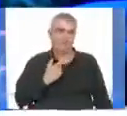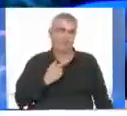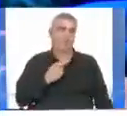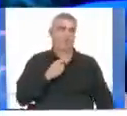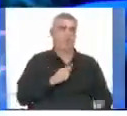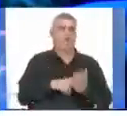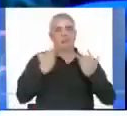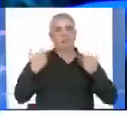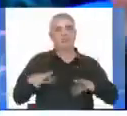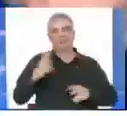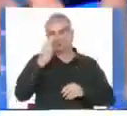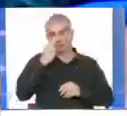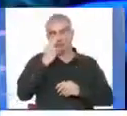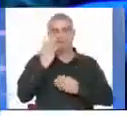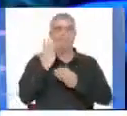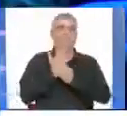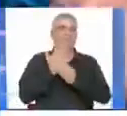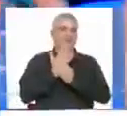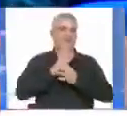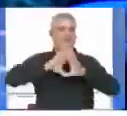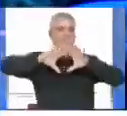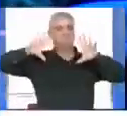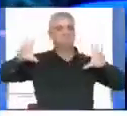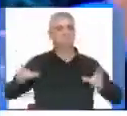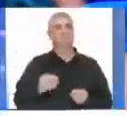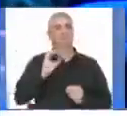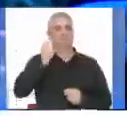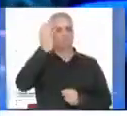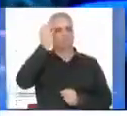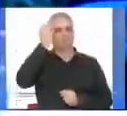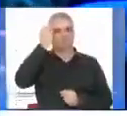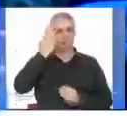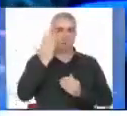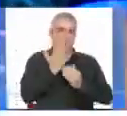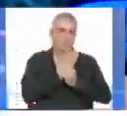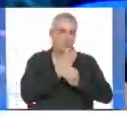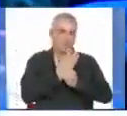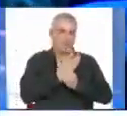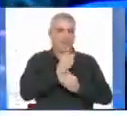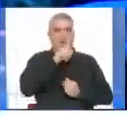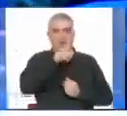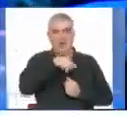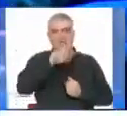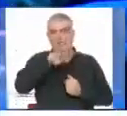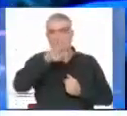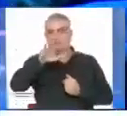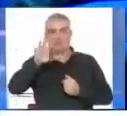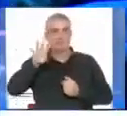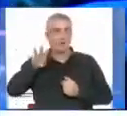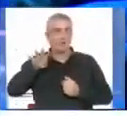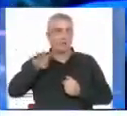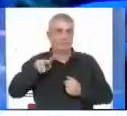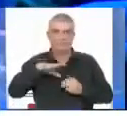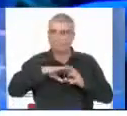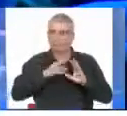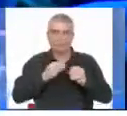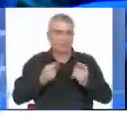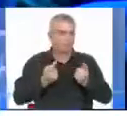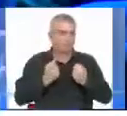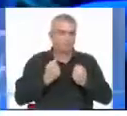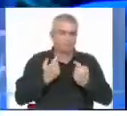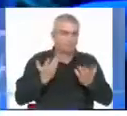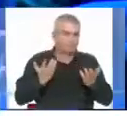נכשלו בניסיון הזה, ותיקי מקשה של שטויות בתיקי אלפים שכולם ניזונו